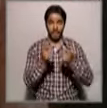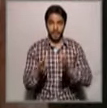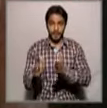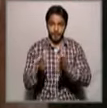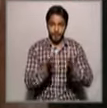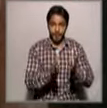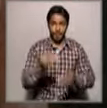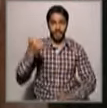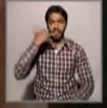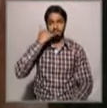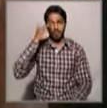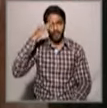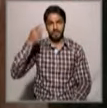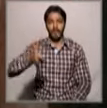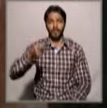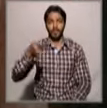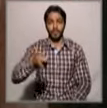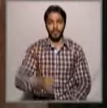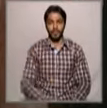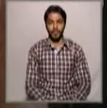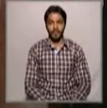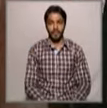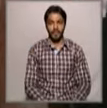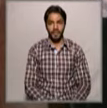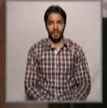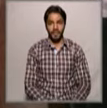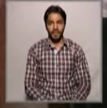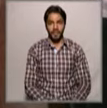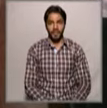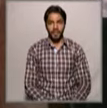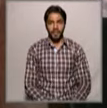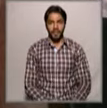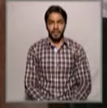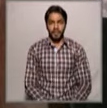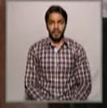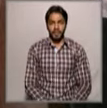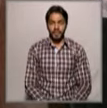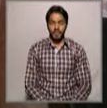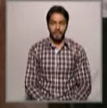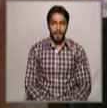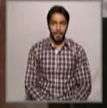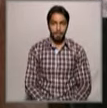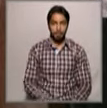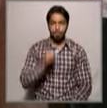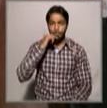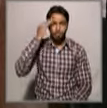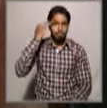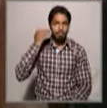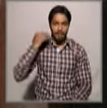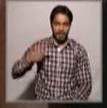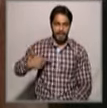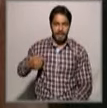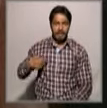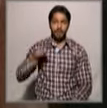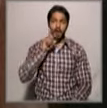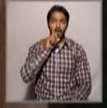السلام ورحمه الله وبركاته. استاذه منى. الو. ايوه يا استاذه منى، السلام عليكم. عليكم السلام. نعم. من فضلك انا